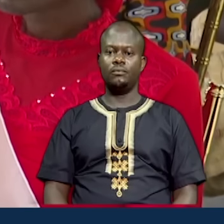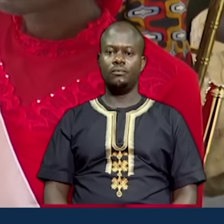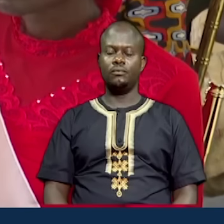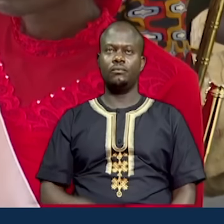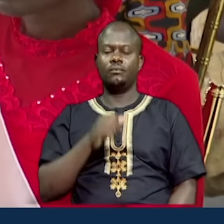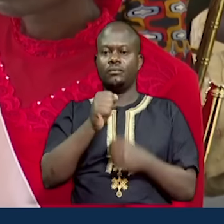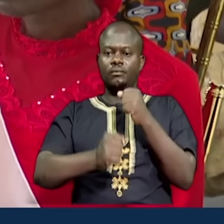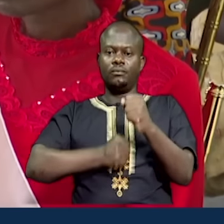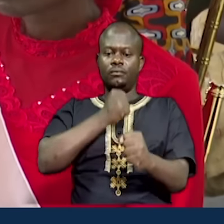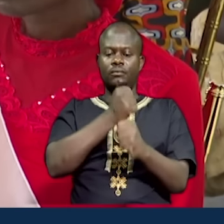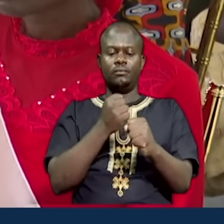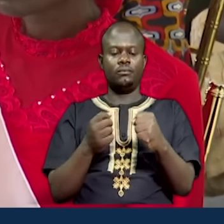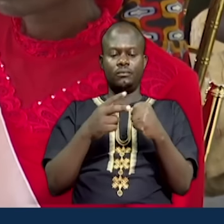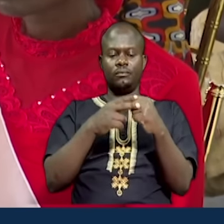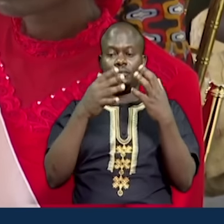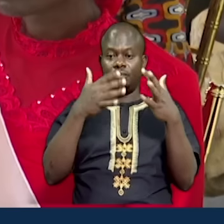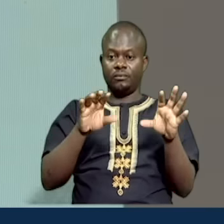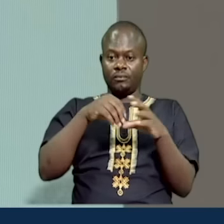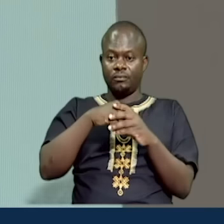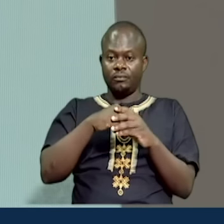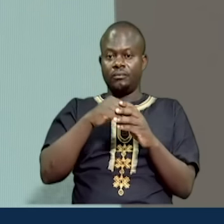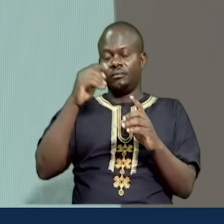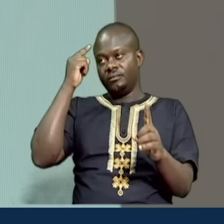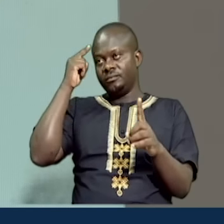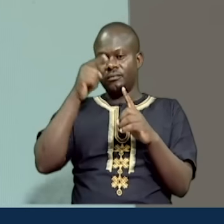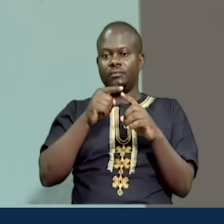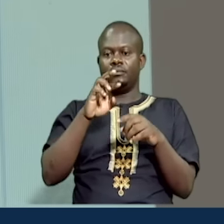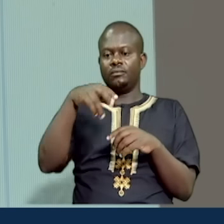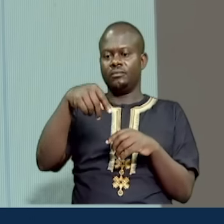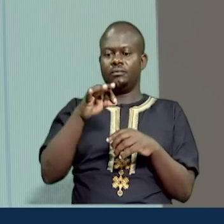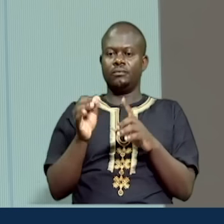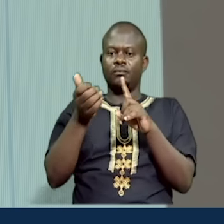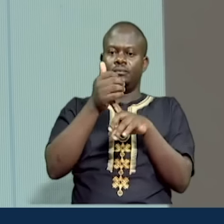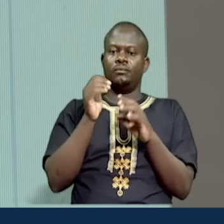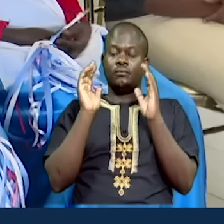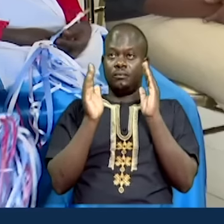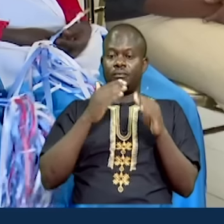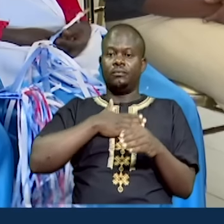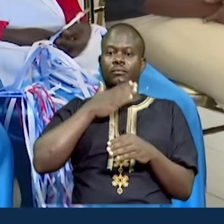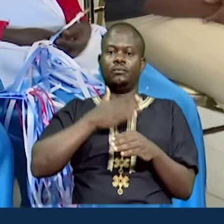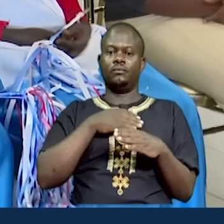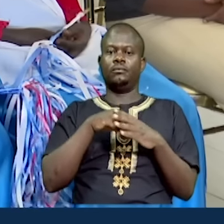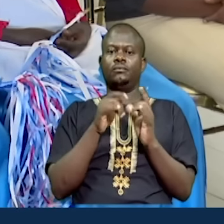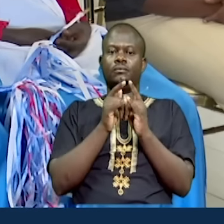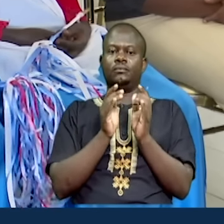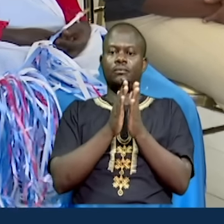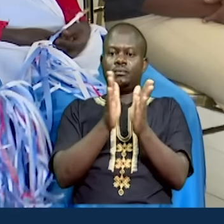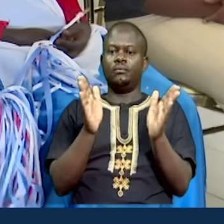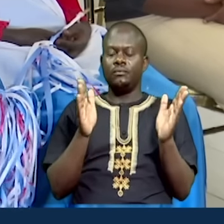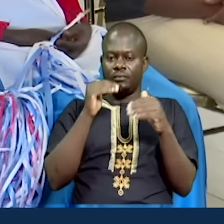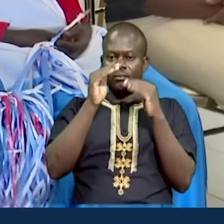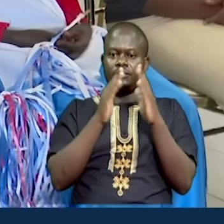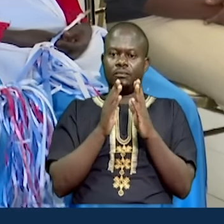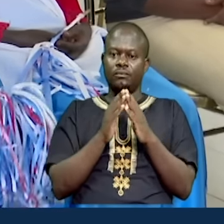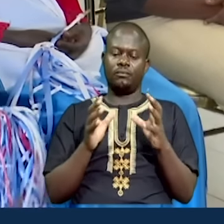Imyaka 7 ishize ibikubiye muri manifesto y'umuryango wa RPF Inkotanyi bigezweho ku gipimo gishimishije mu nteko rusange ku rwego rw'umudugudu yahurije